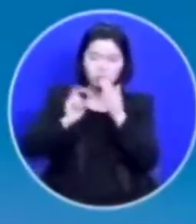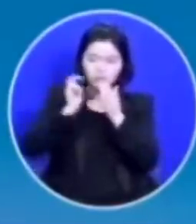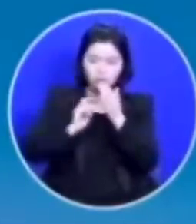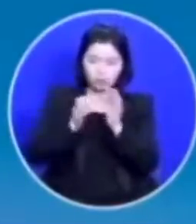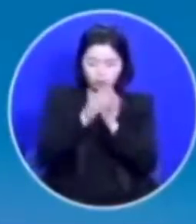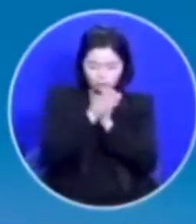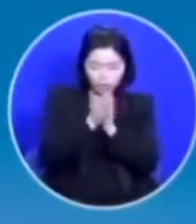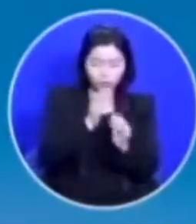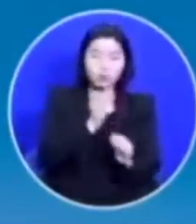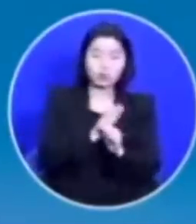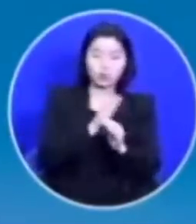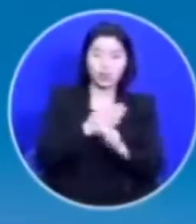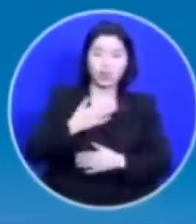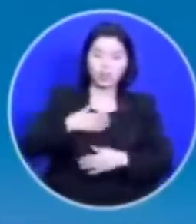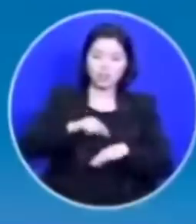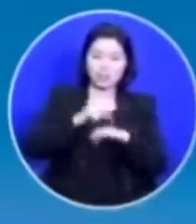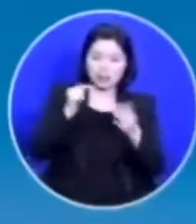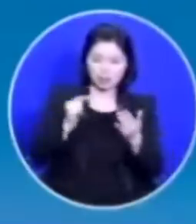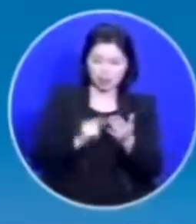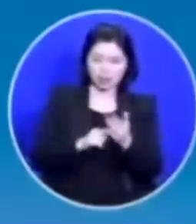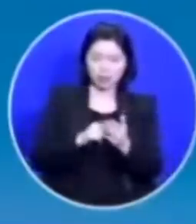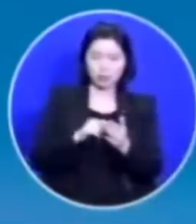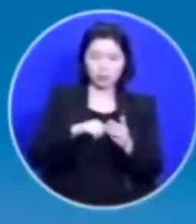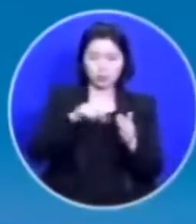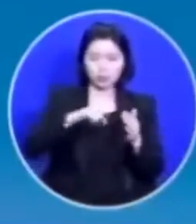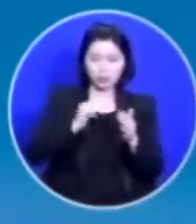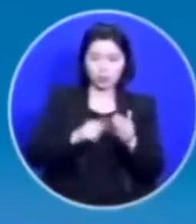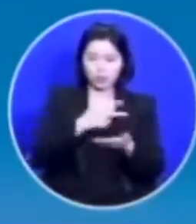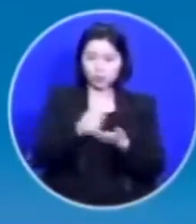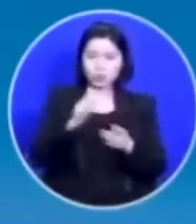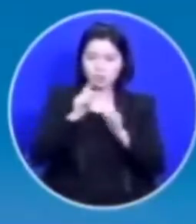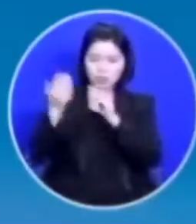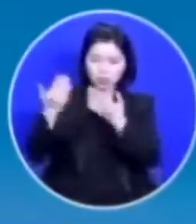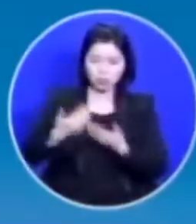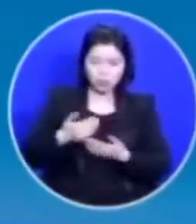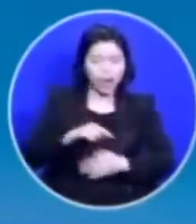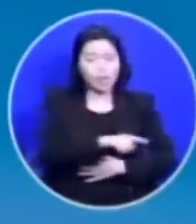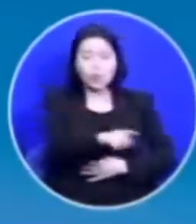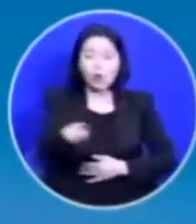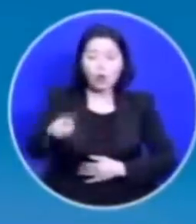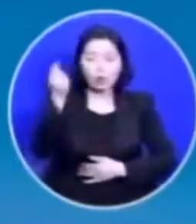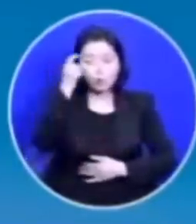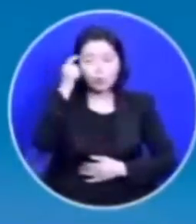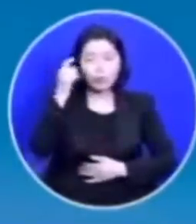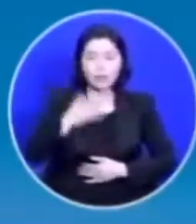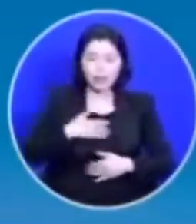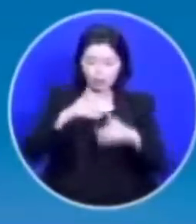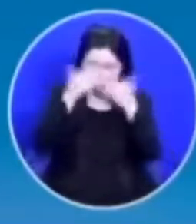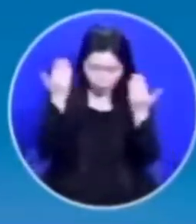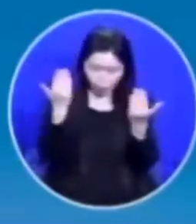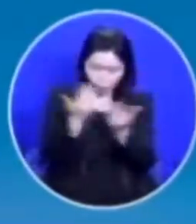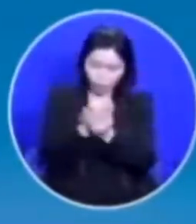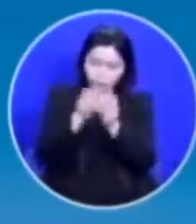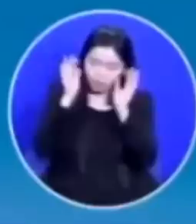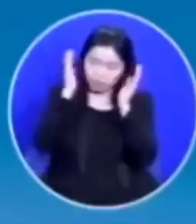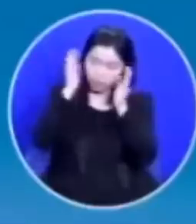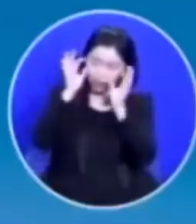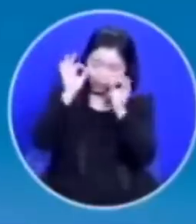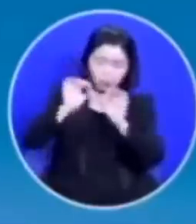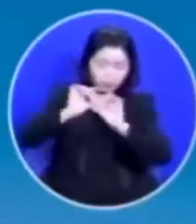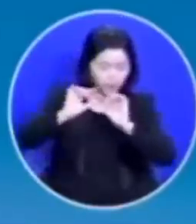하는데 제 마음속에 주님이 말씀하시기를 너희들은 왜 나를 온전히 바라보지 않느냐